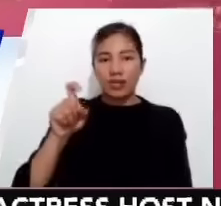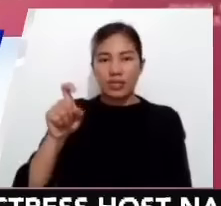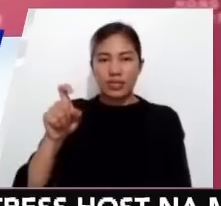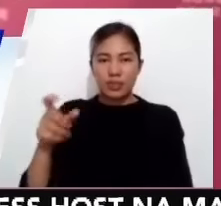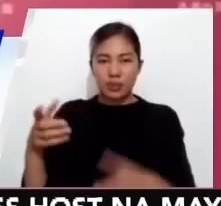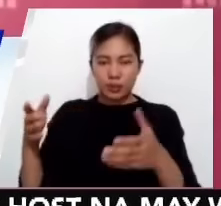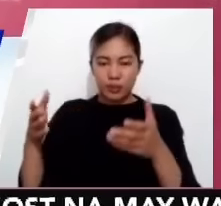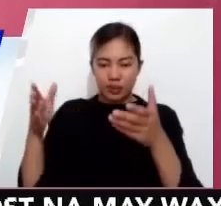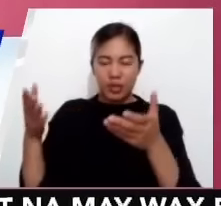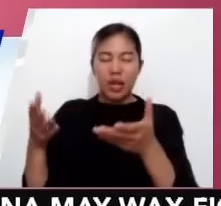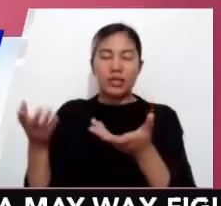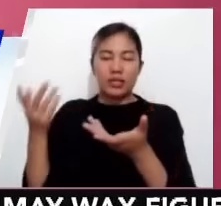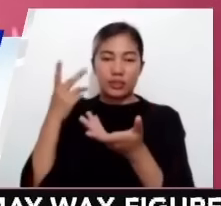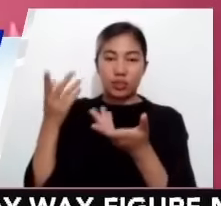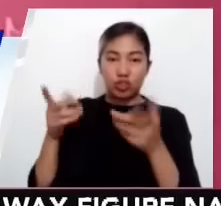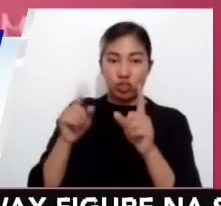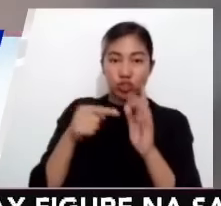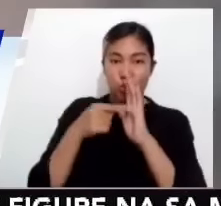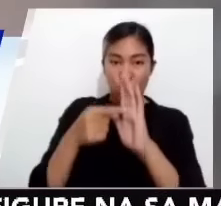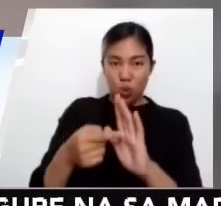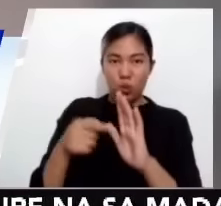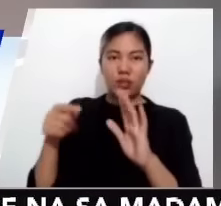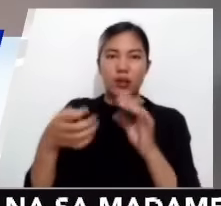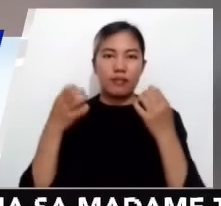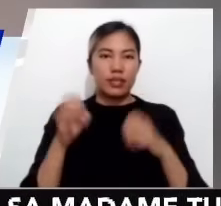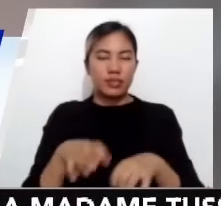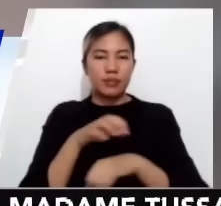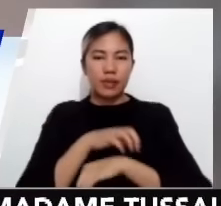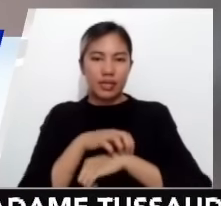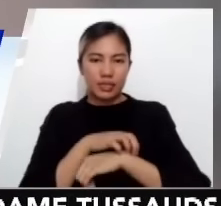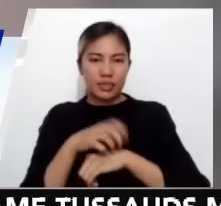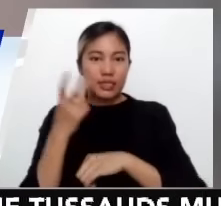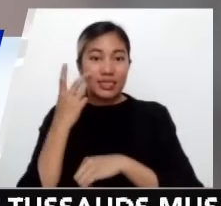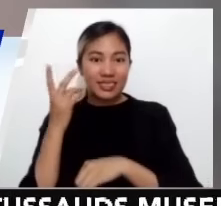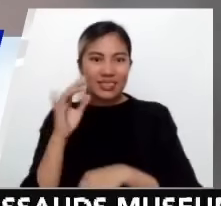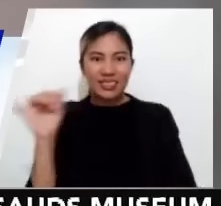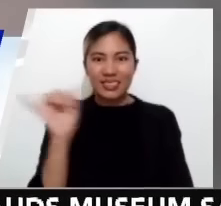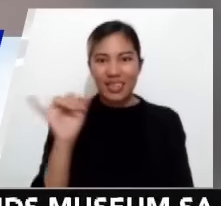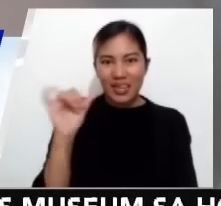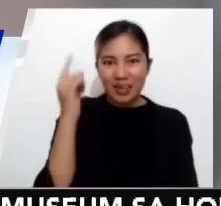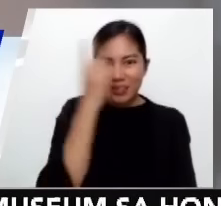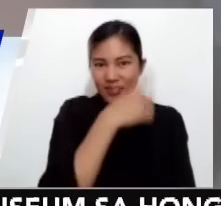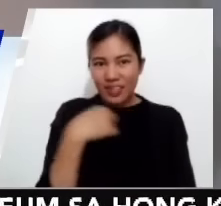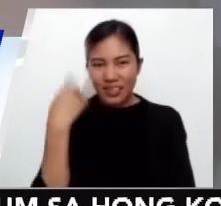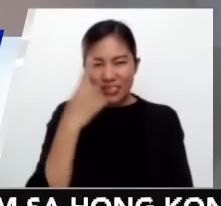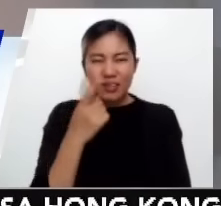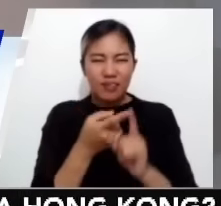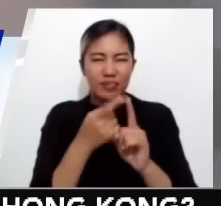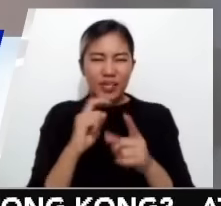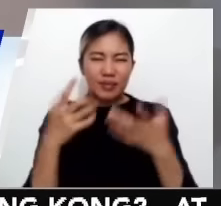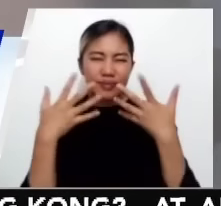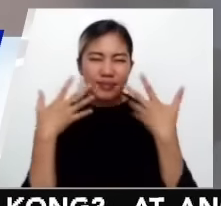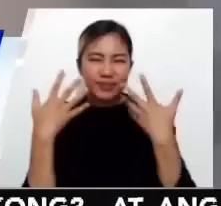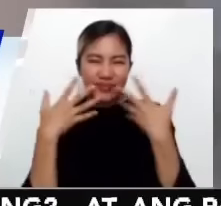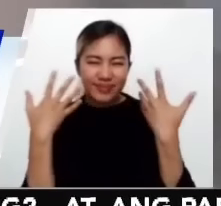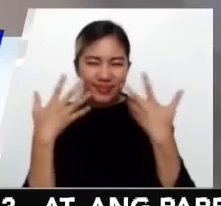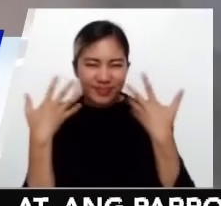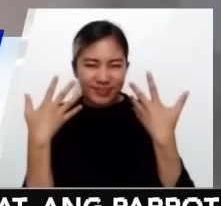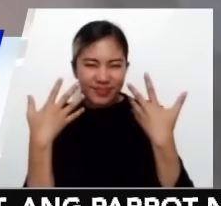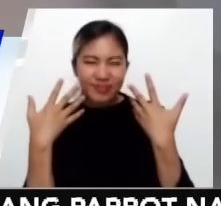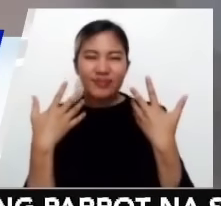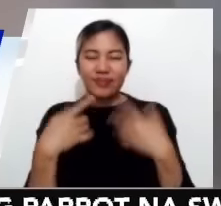isang event sa Makati City. Kuhang-kuha ang ganda ng award-winning actress mula sa kanyang ngiti, moles, freckles at